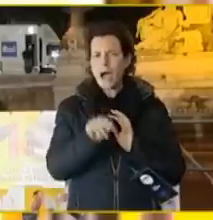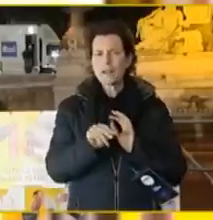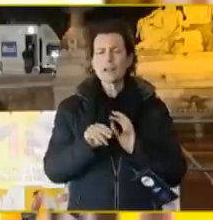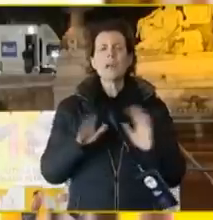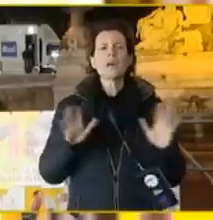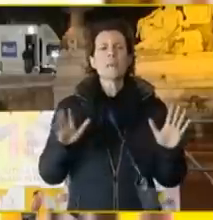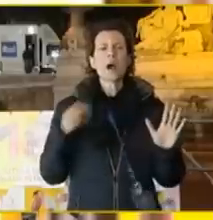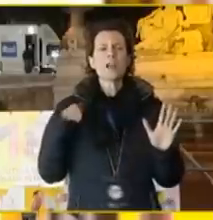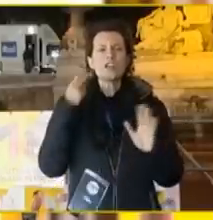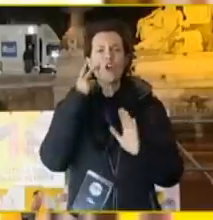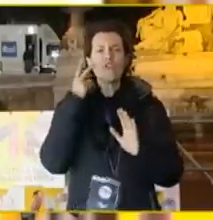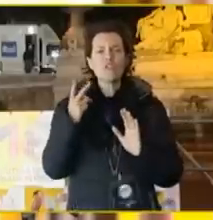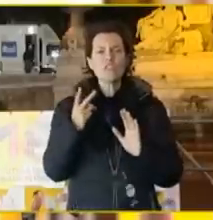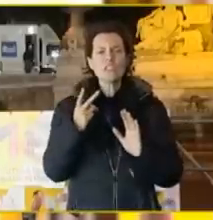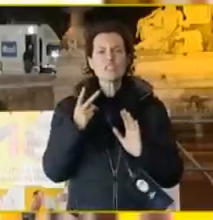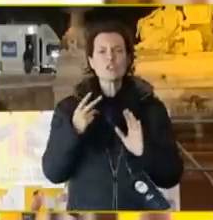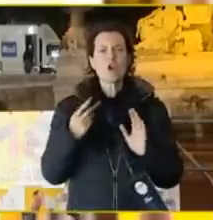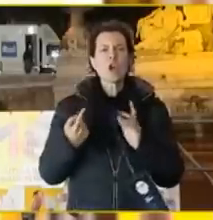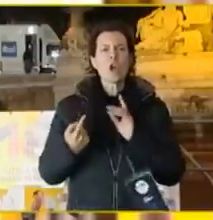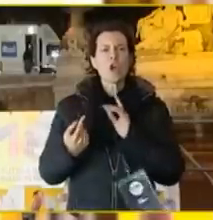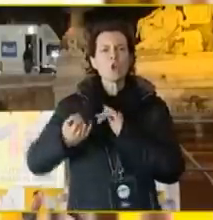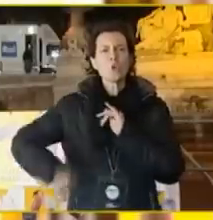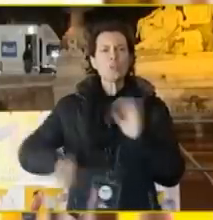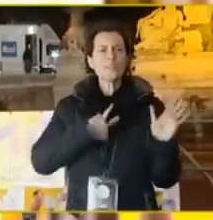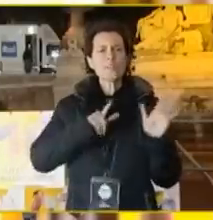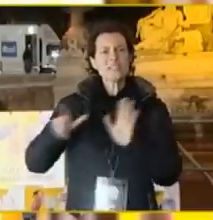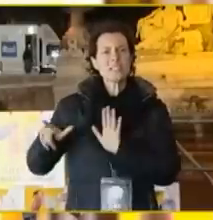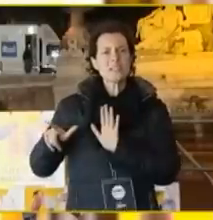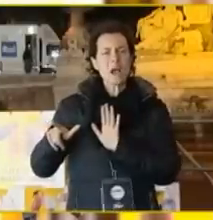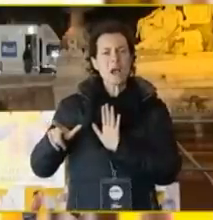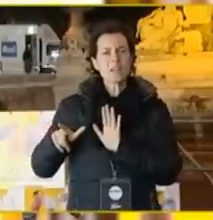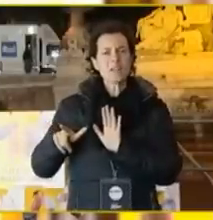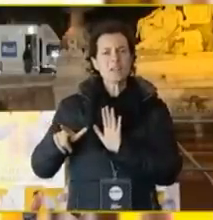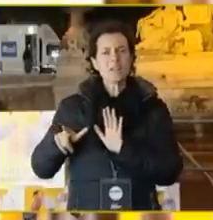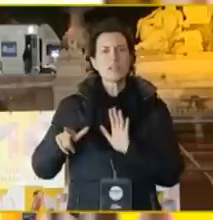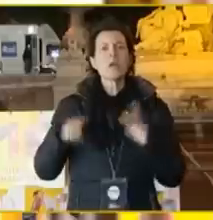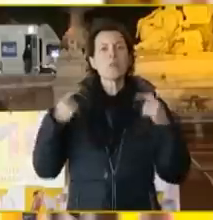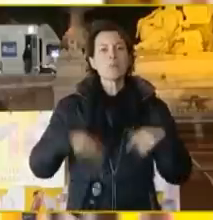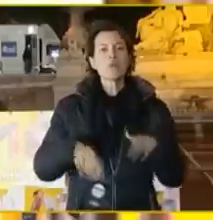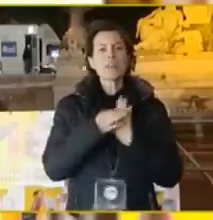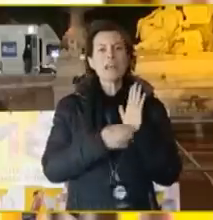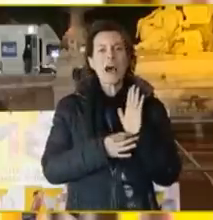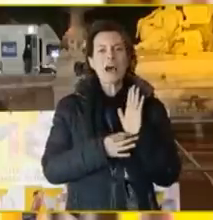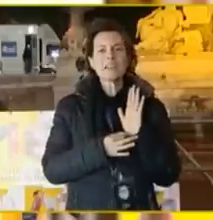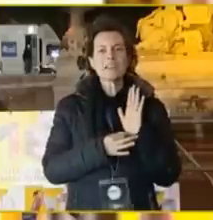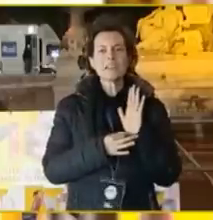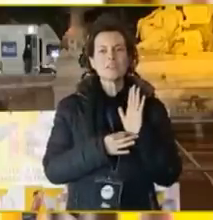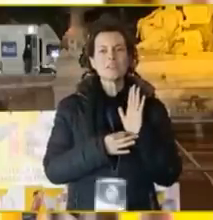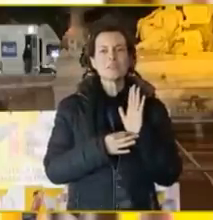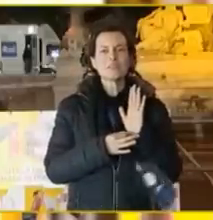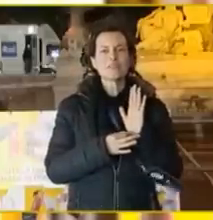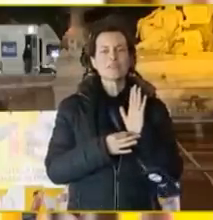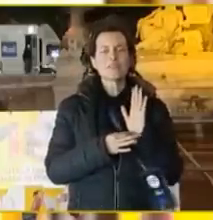a quello che ho visto io sia nelle ultime settimane che nei dati,